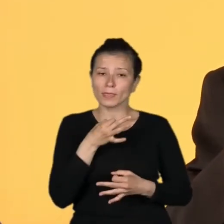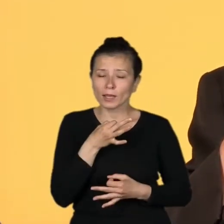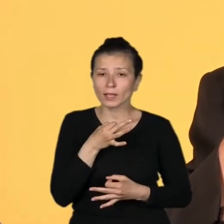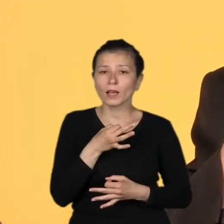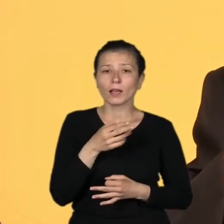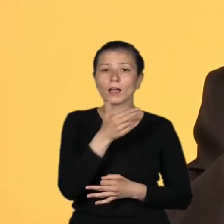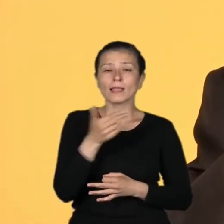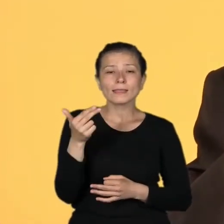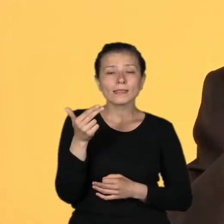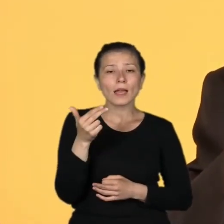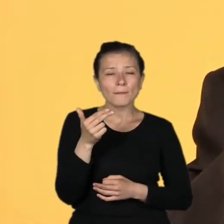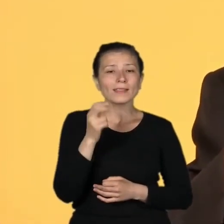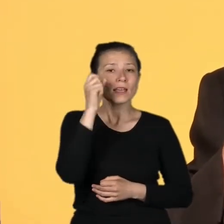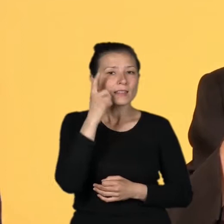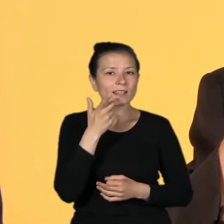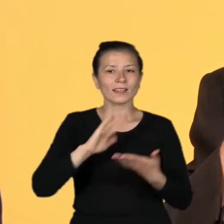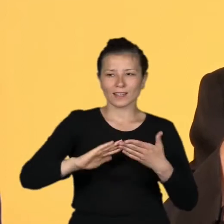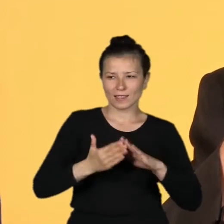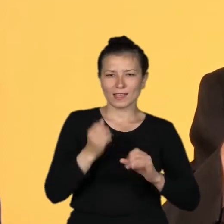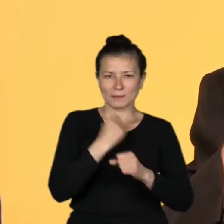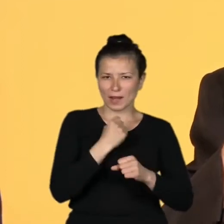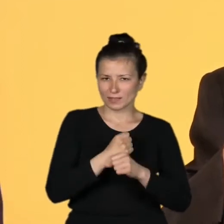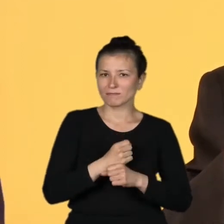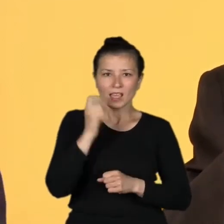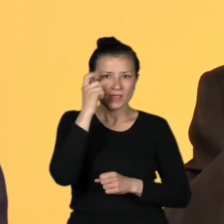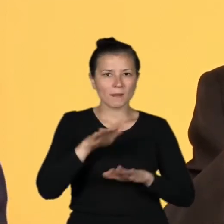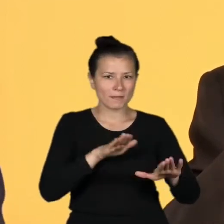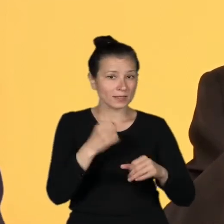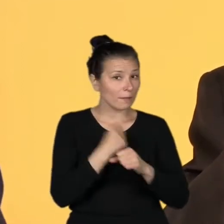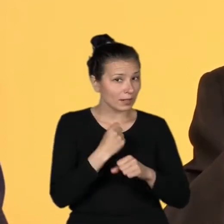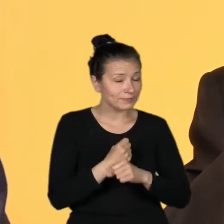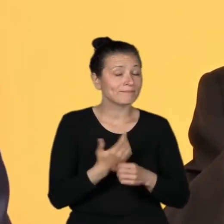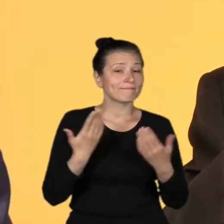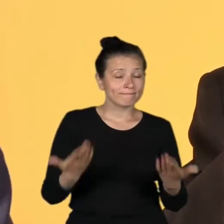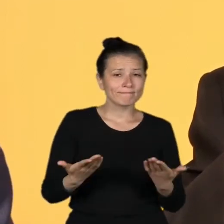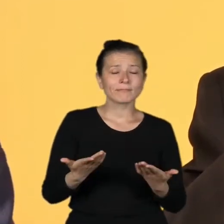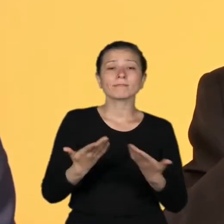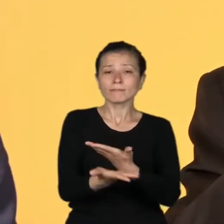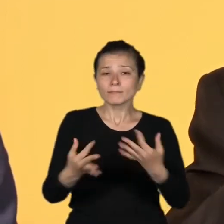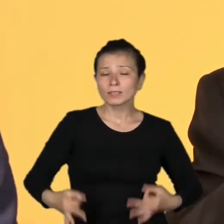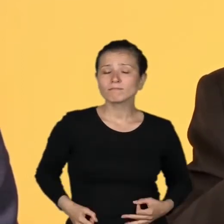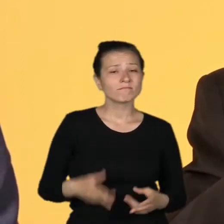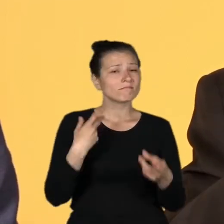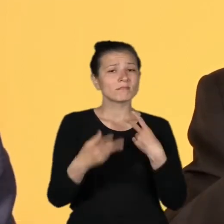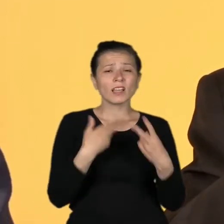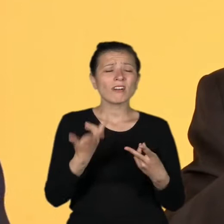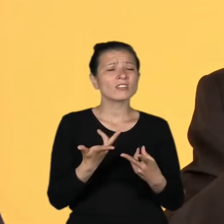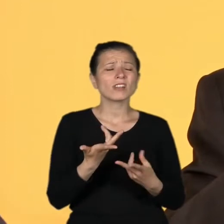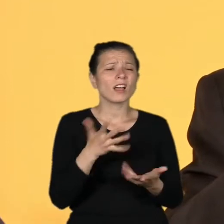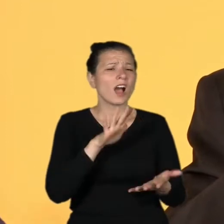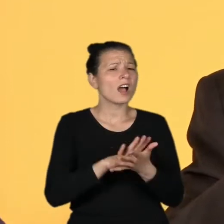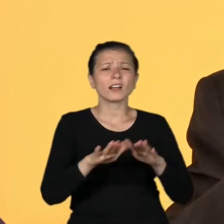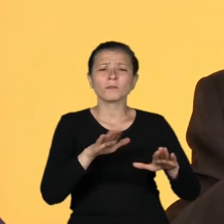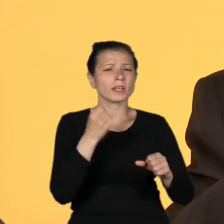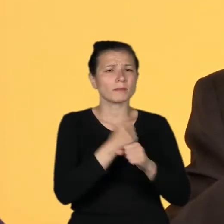zwany inteligentny rynek pracy, o inteligentne miejsca pracy, proszę Państwa, niezależnie od tego, jakiego typu miejsca pracy